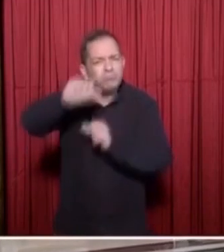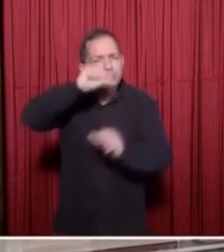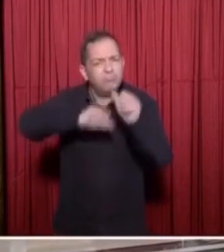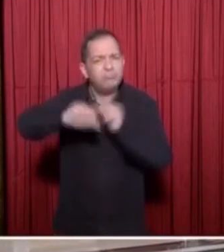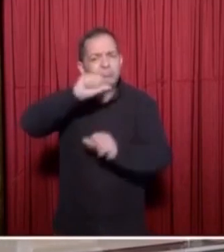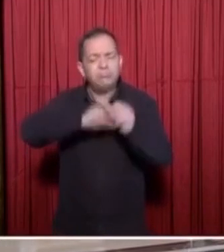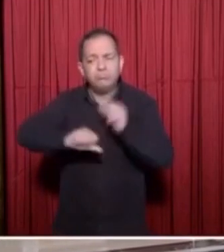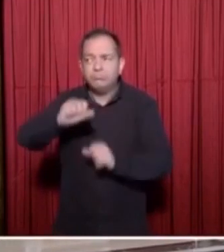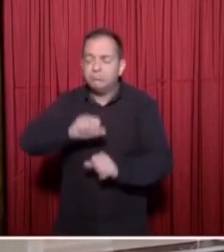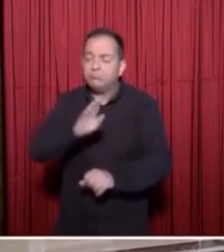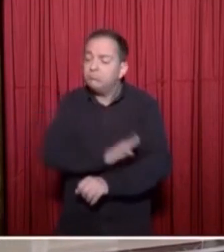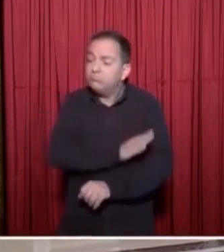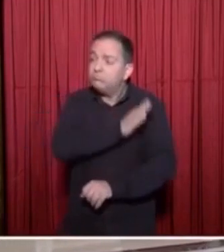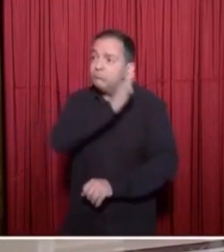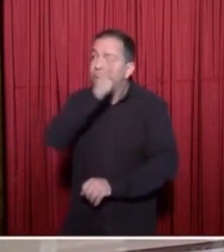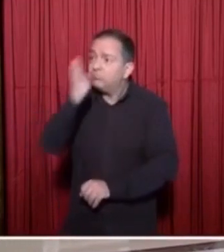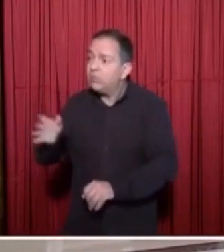προσύνθεση